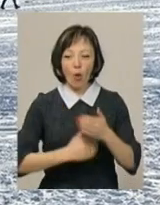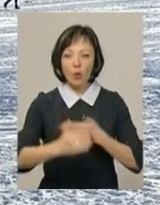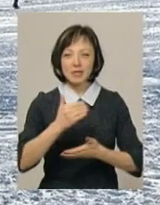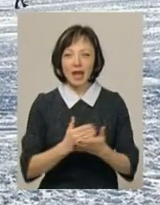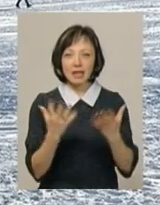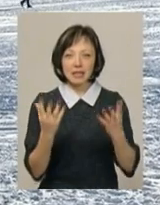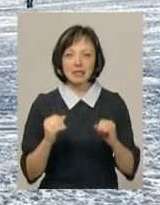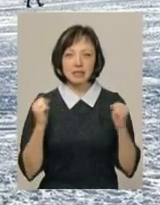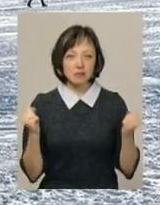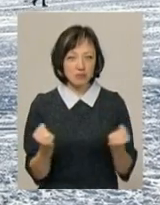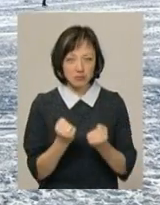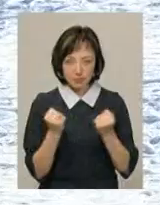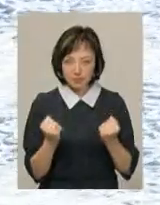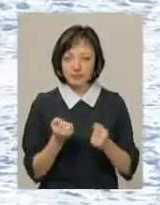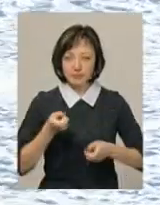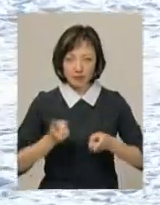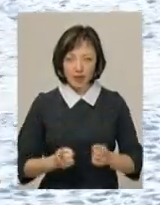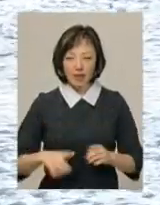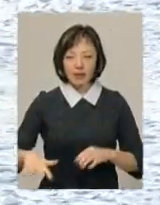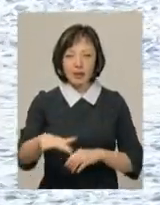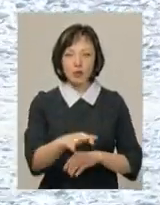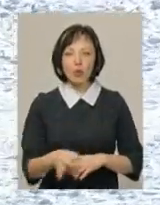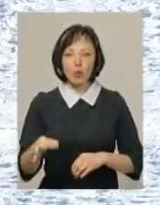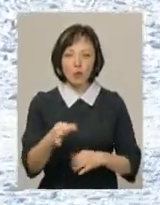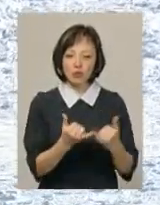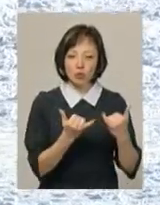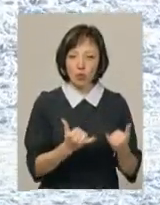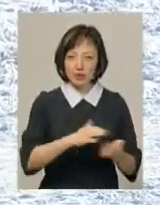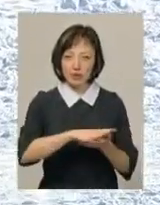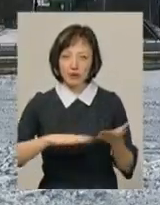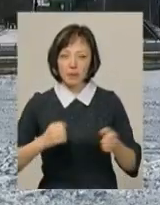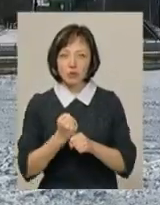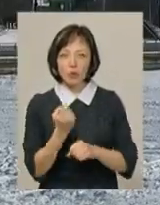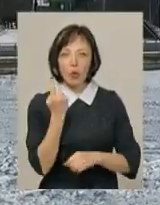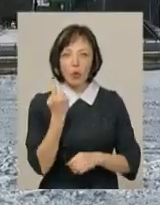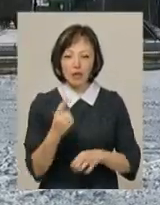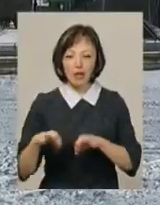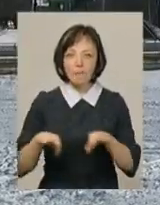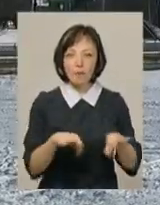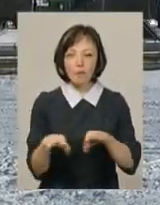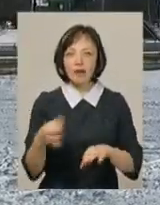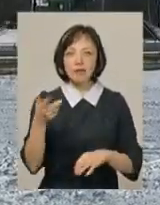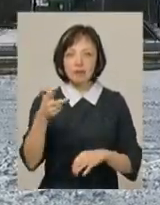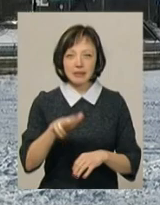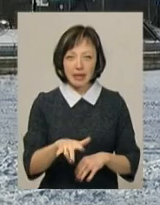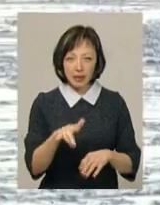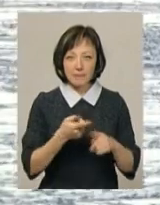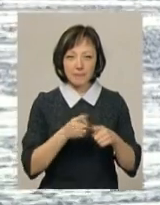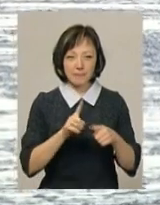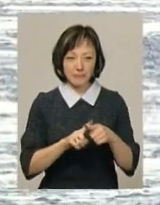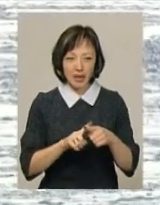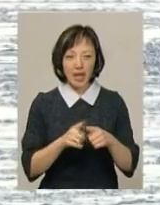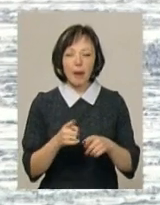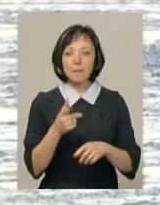зими на Хмельниччині видалися холодними, тож на території області відсьогодні працює поки що один мобільний, три пересувних і майже